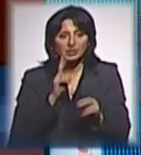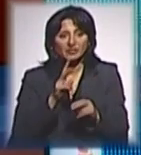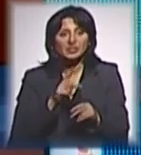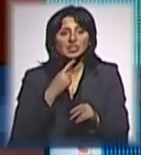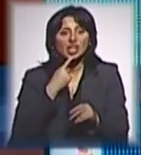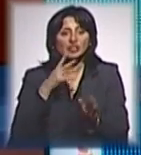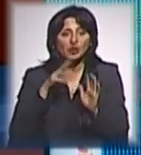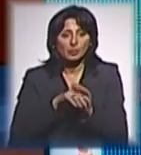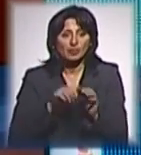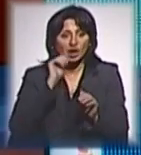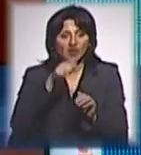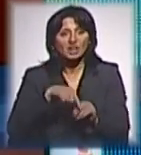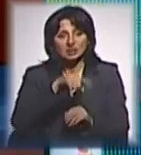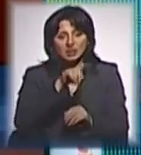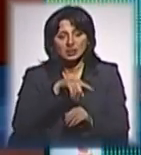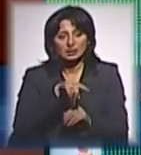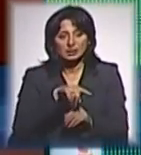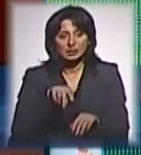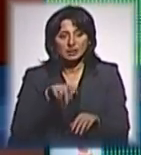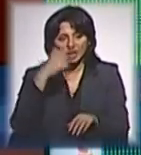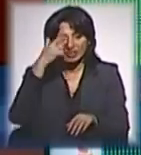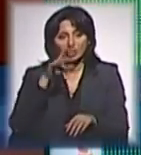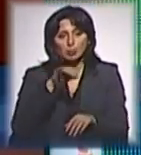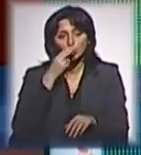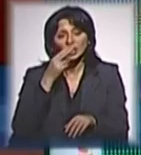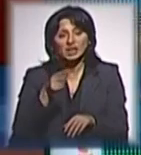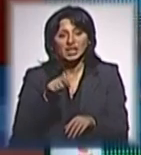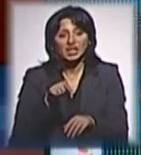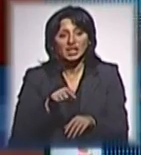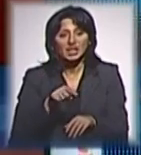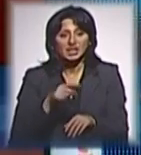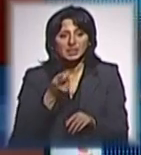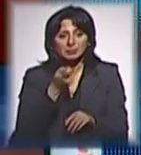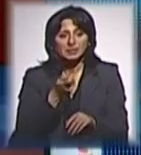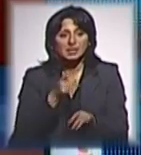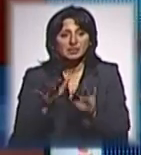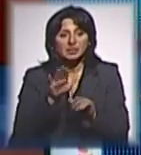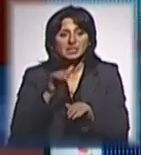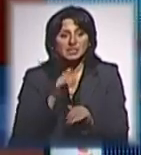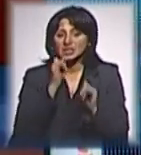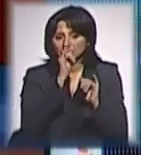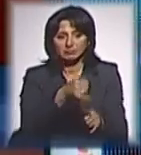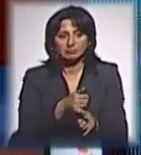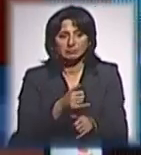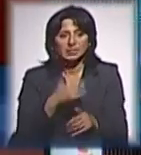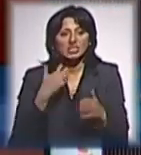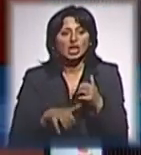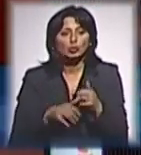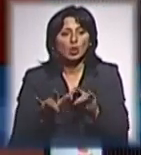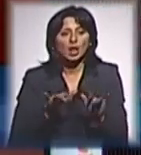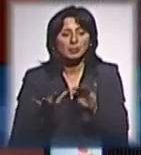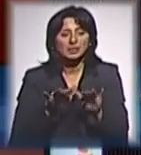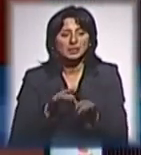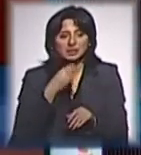ამას შეეჭვიეპარება, შეუძლია ხვალვე წავიდეს ამ ივანიშვილის ფონდში და ნახავს, რომ იქიდან საშუალო და მცირე მეწარმეს ეს ვერ მიიღებს. ჩვენ